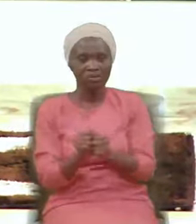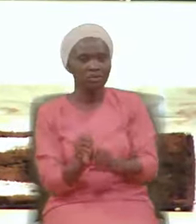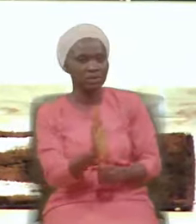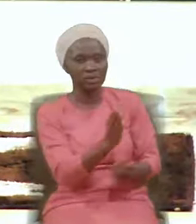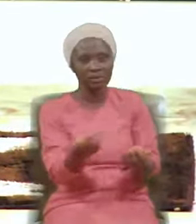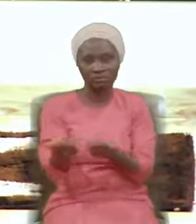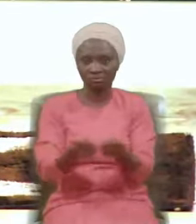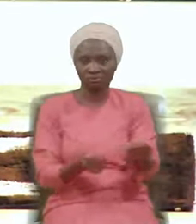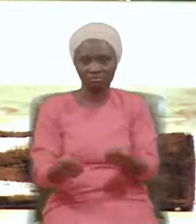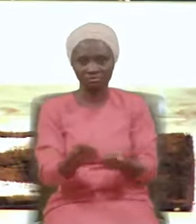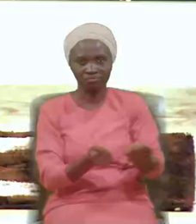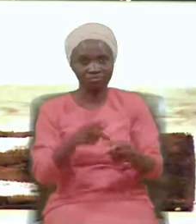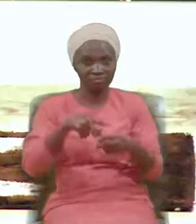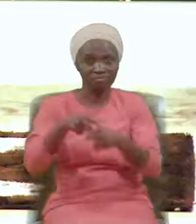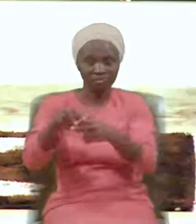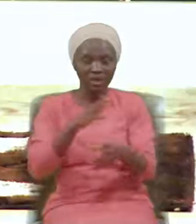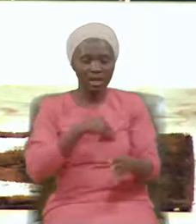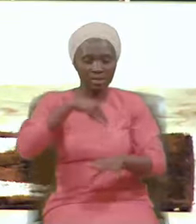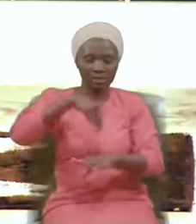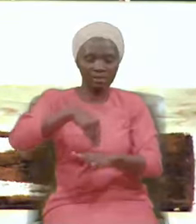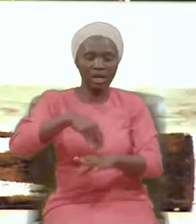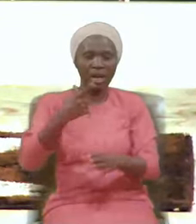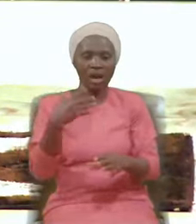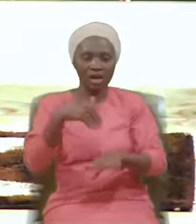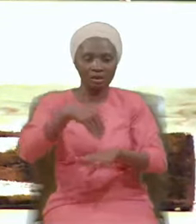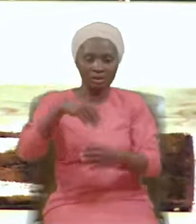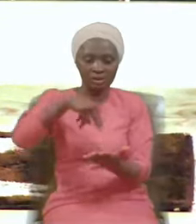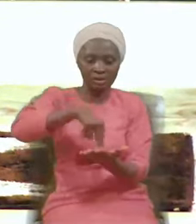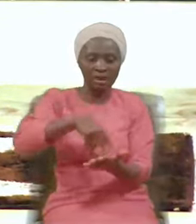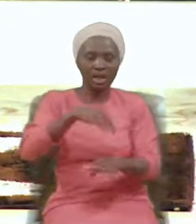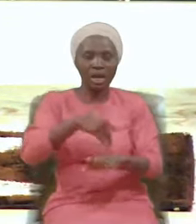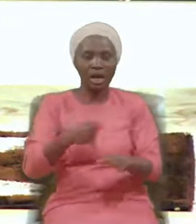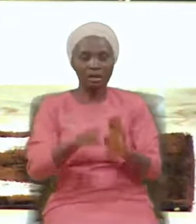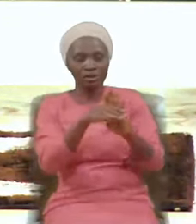Et il s'arrêta à la porte de la maison d'Élisée.